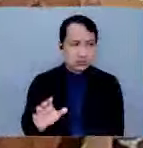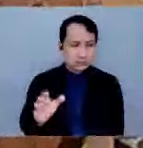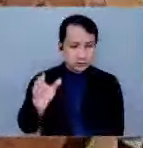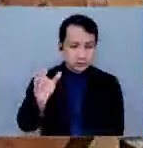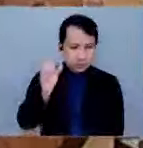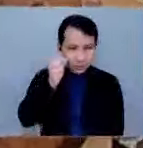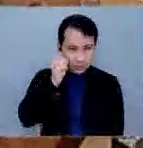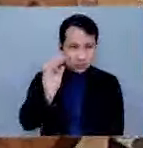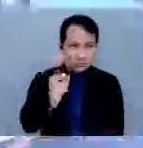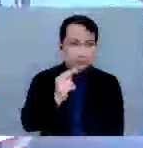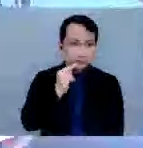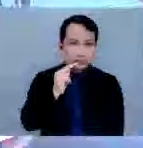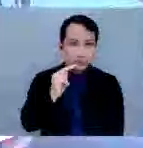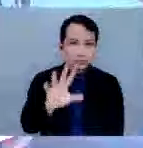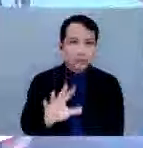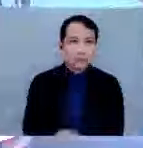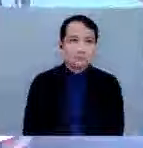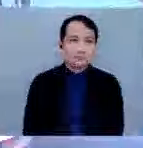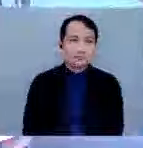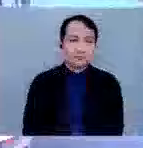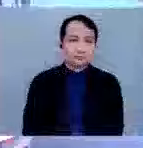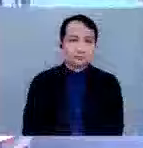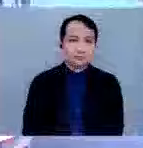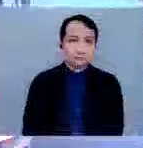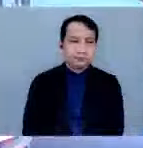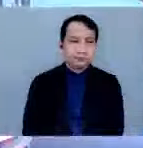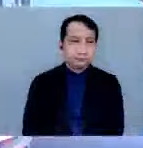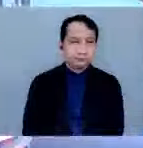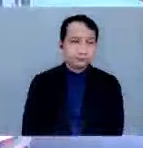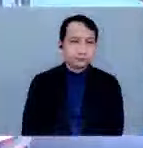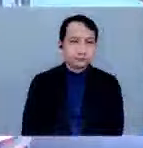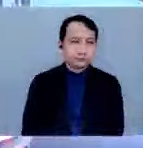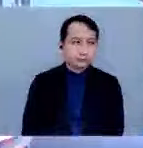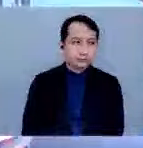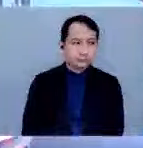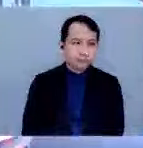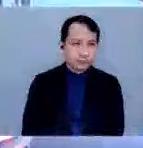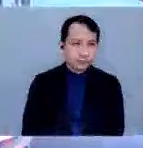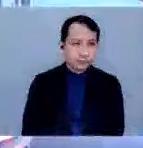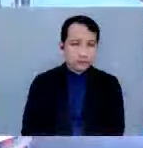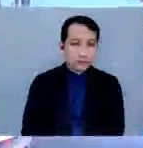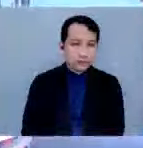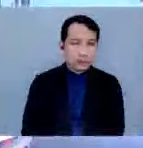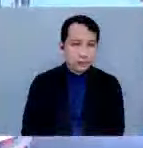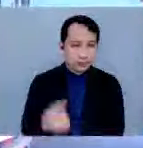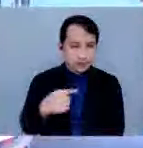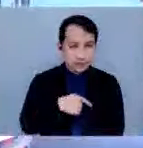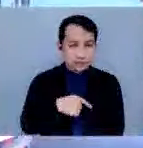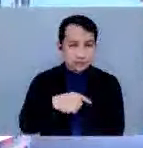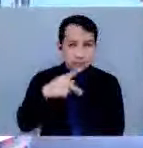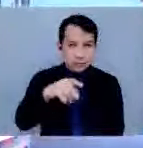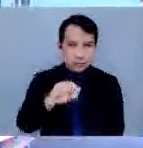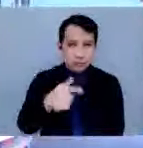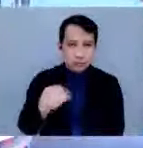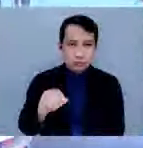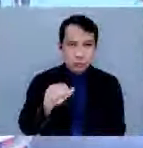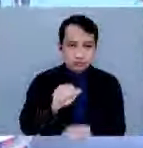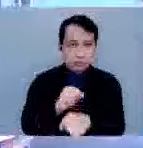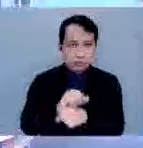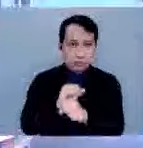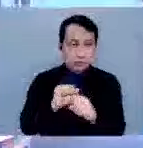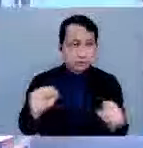Francisco, News 5. Hindi mahagilap na maoperatiba ang mga dayuhang POGO workers na sasagipin sana sa